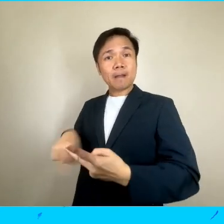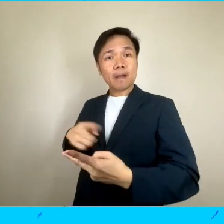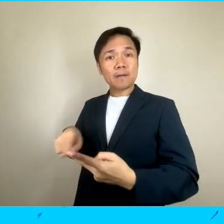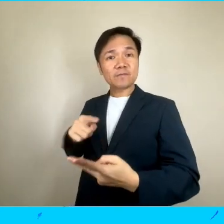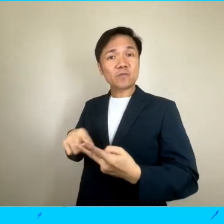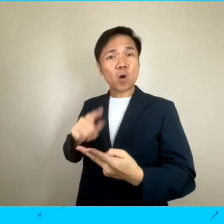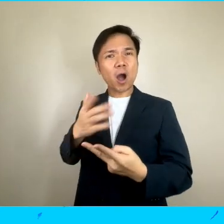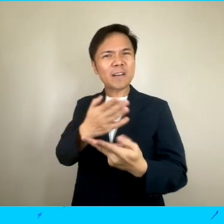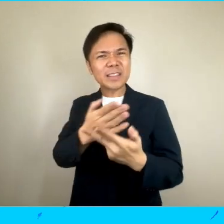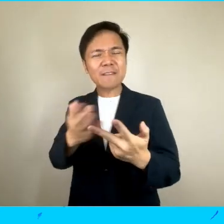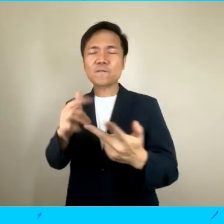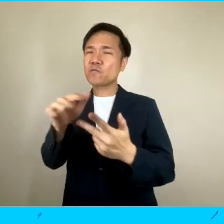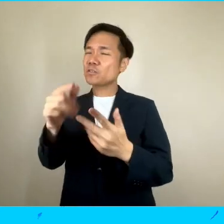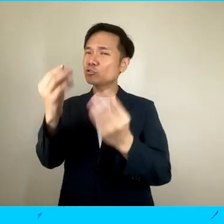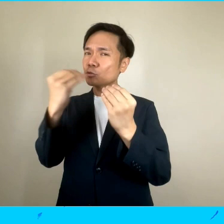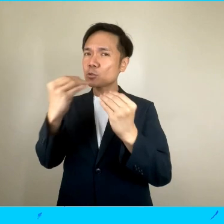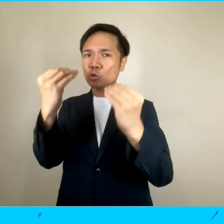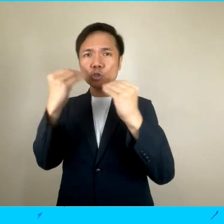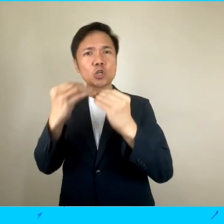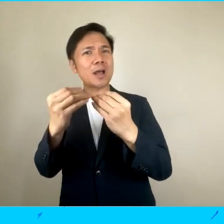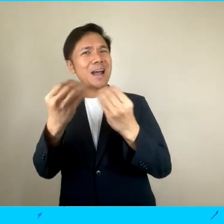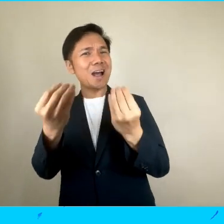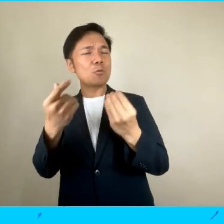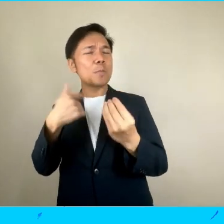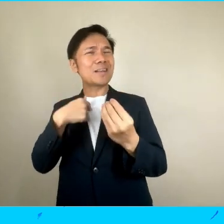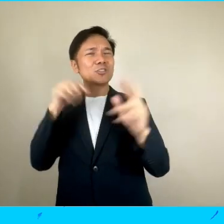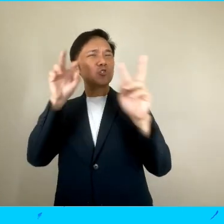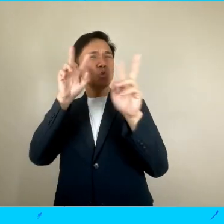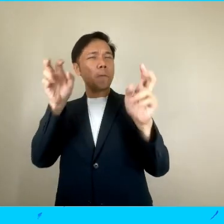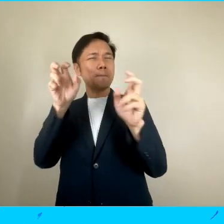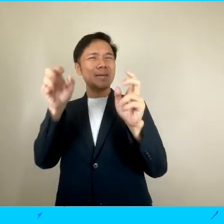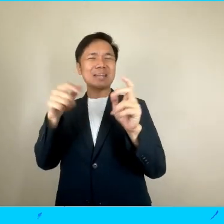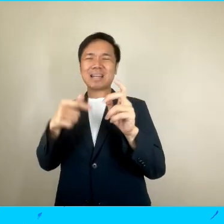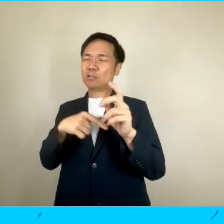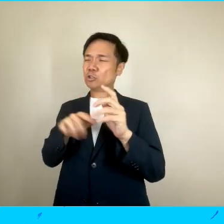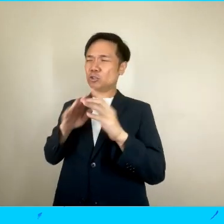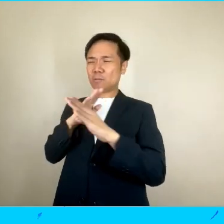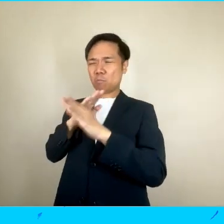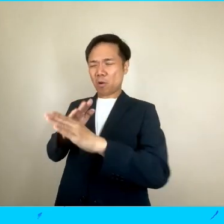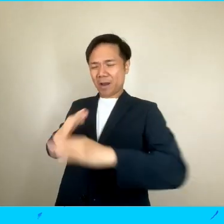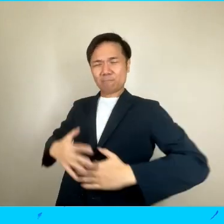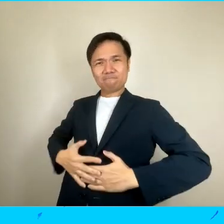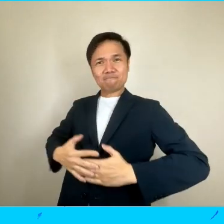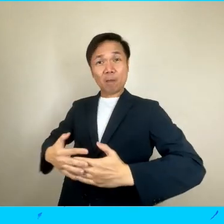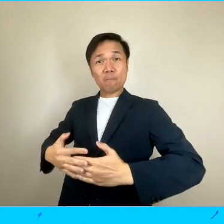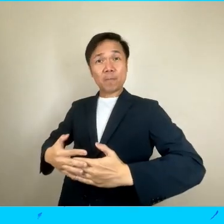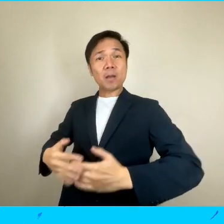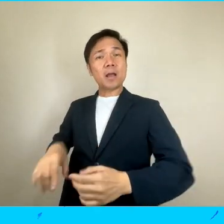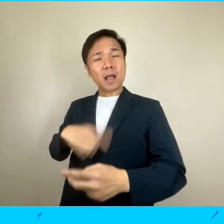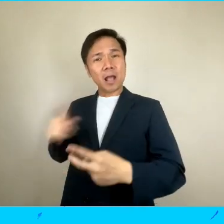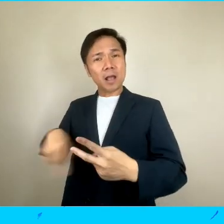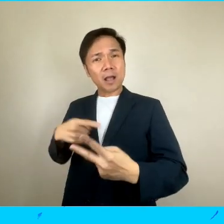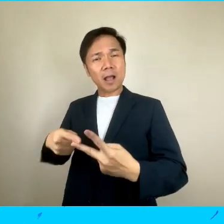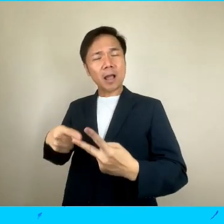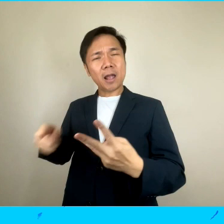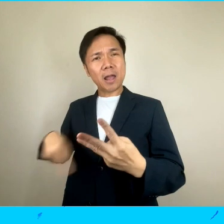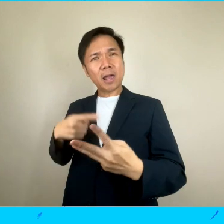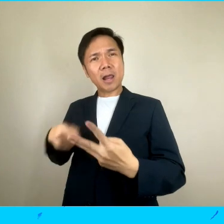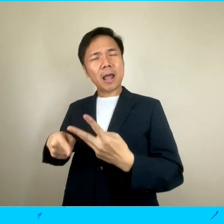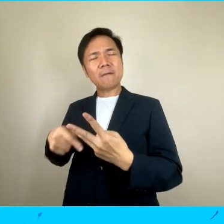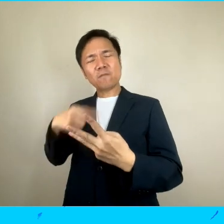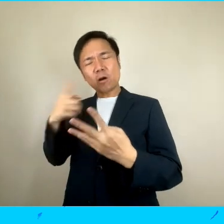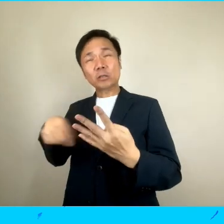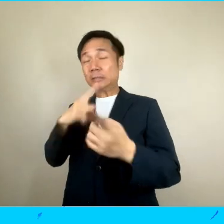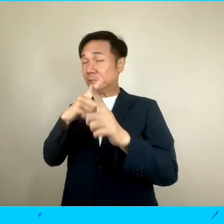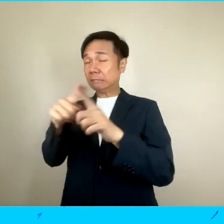santé sexuelle et de reproduction. Et donc, c'est important pour cette connexion entre la sensibilité